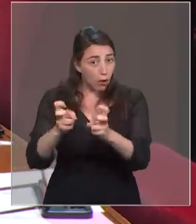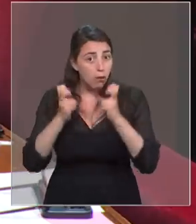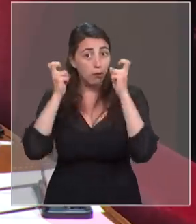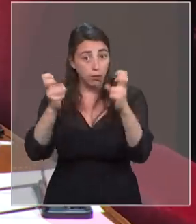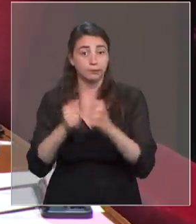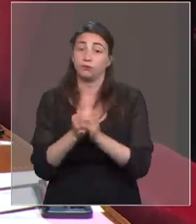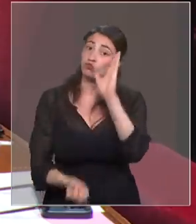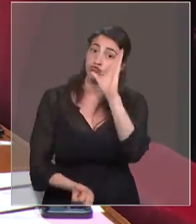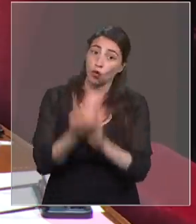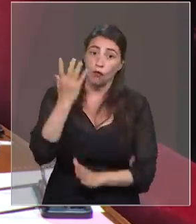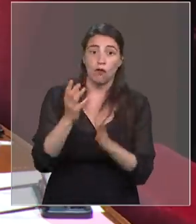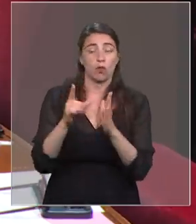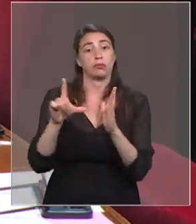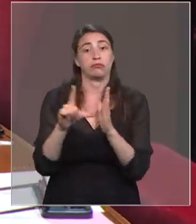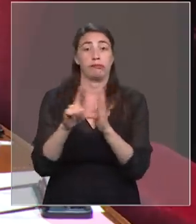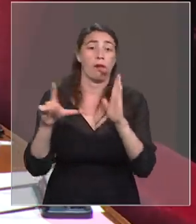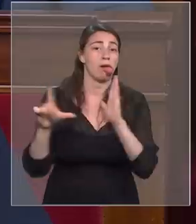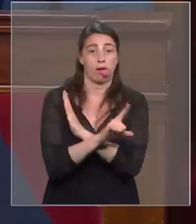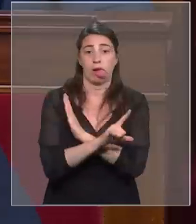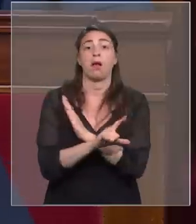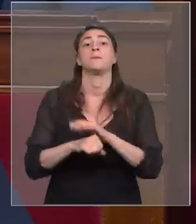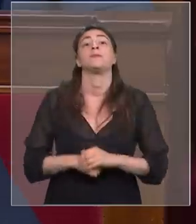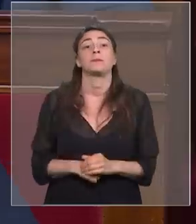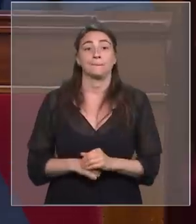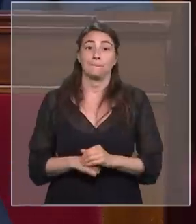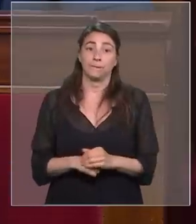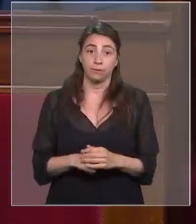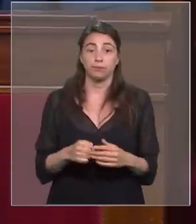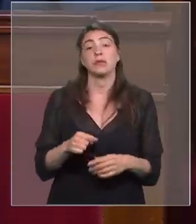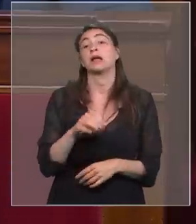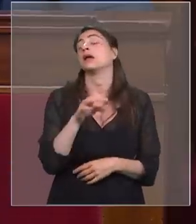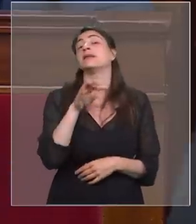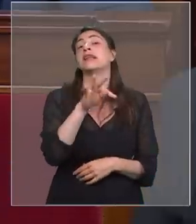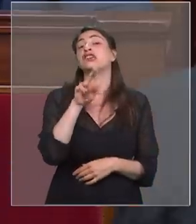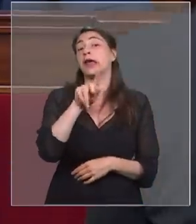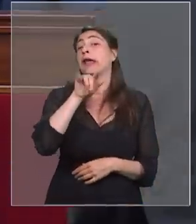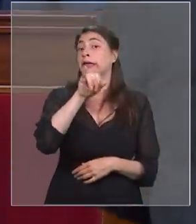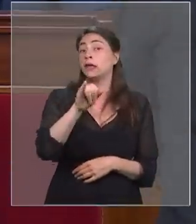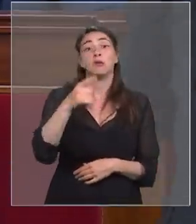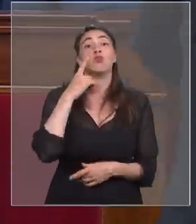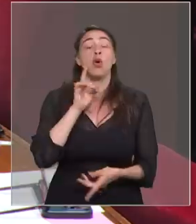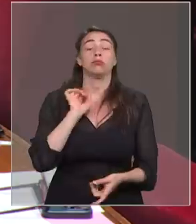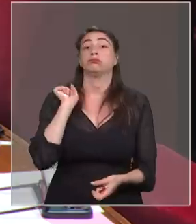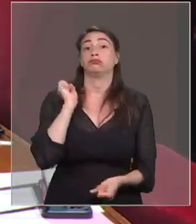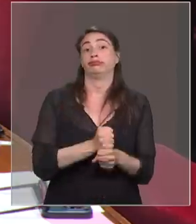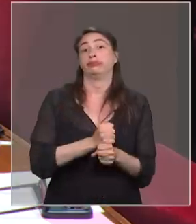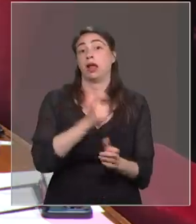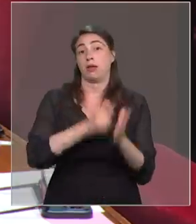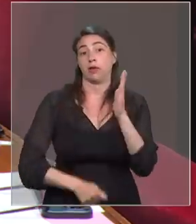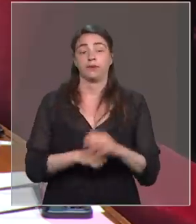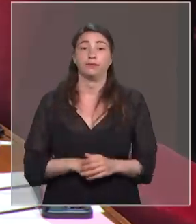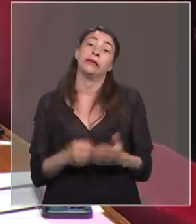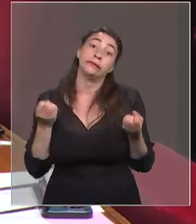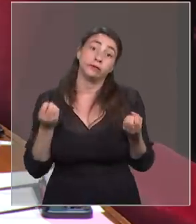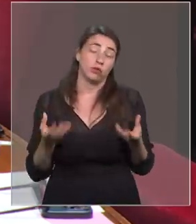délit pénal, des travaux d'intérêt général pour les fraudeurs condamnés à une peine d'amende. Et comme il s'agit souvent d'un phénomène